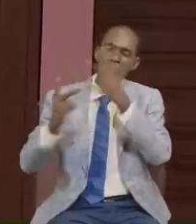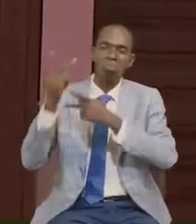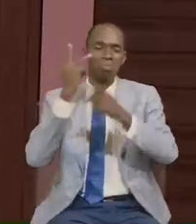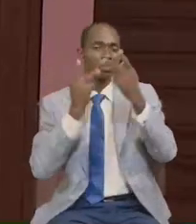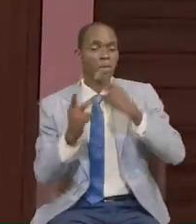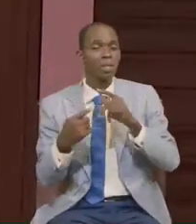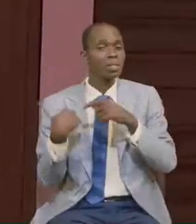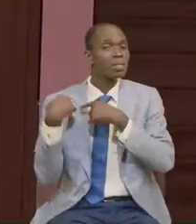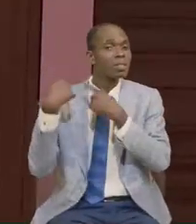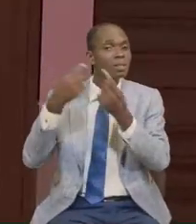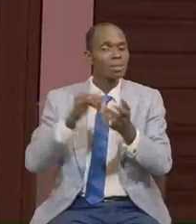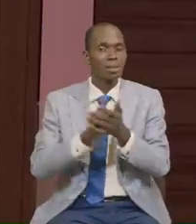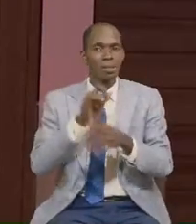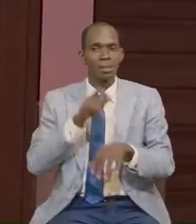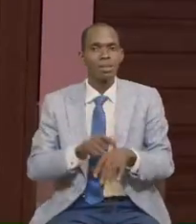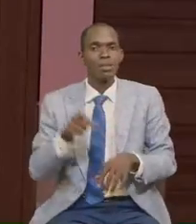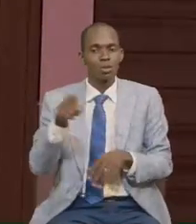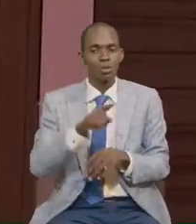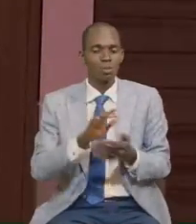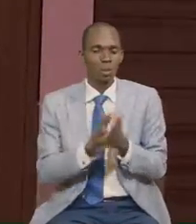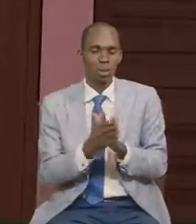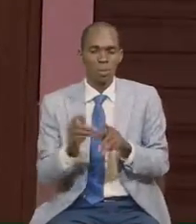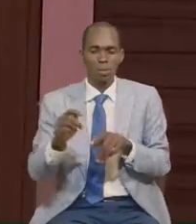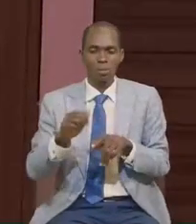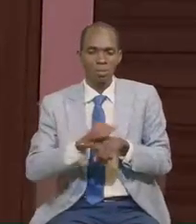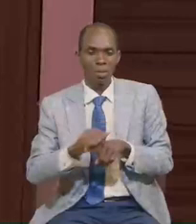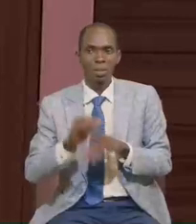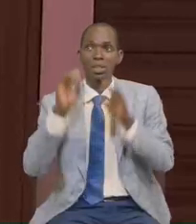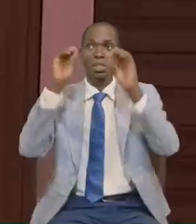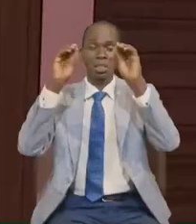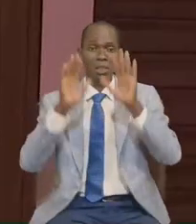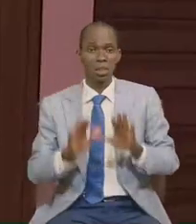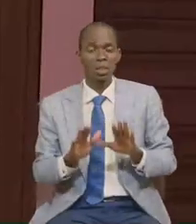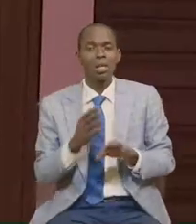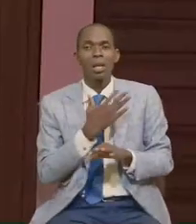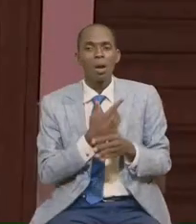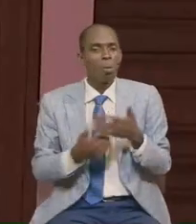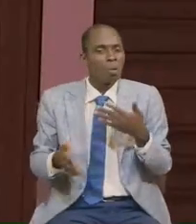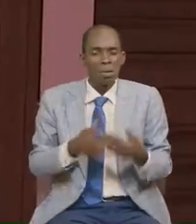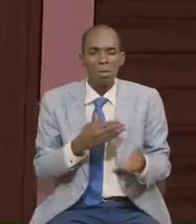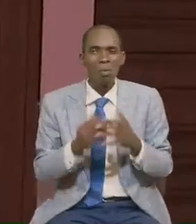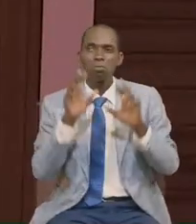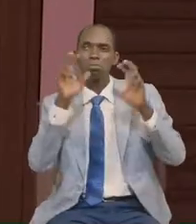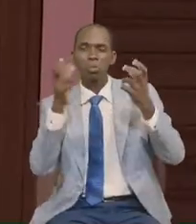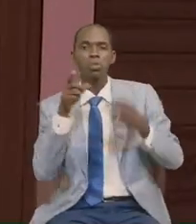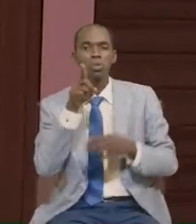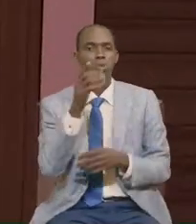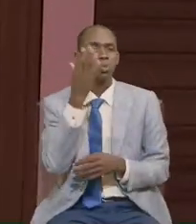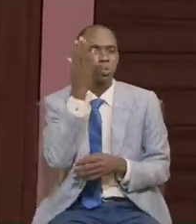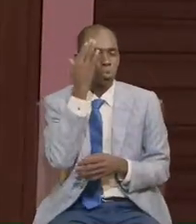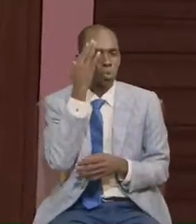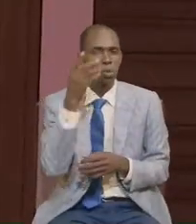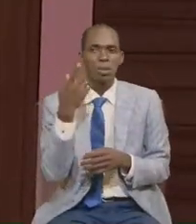tu es un enseignant formé. Et quel que soit le sujet, tu connais déjà le programme et